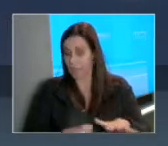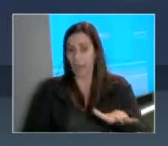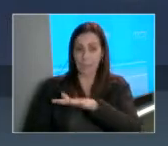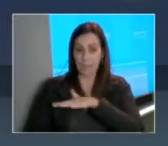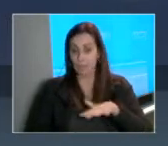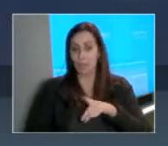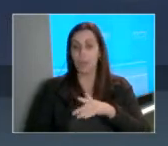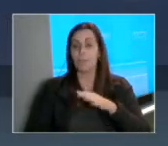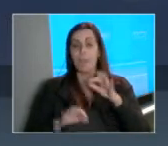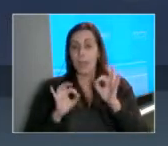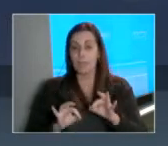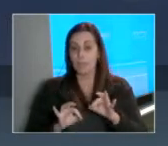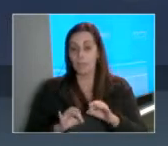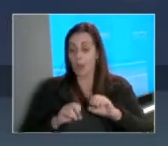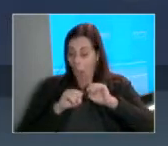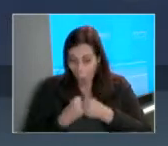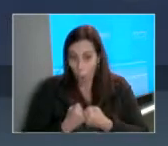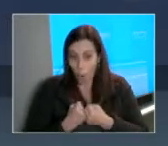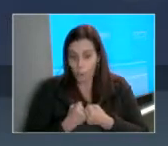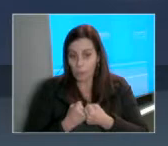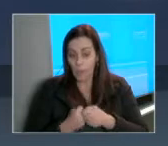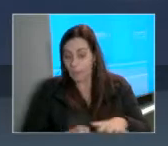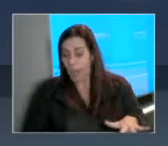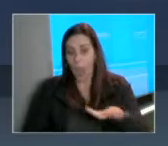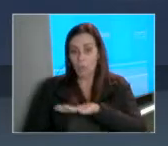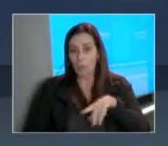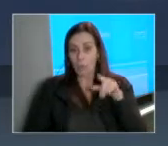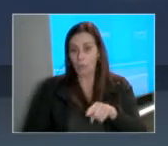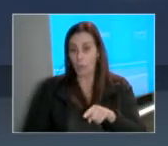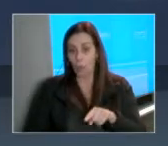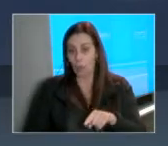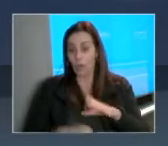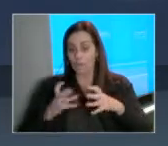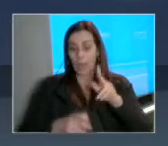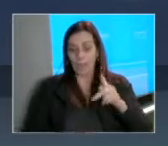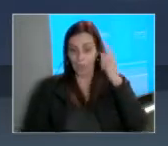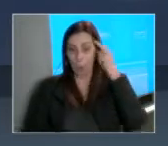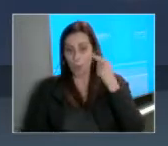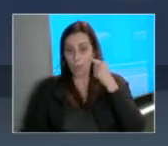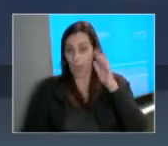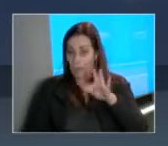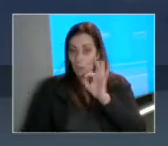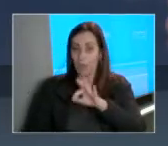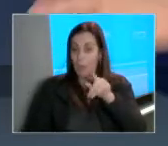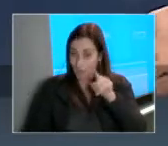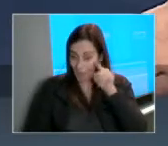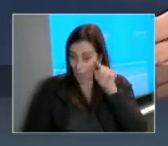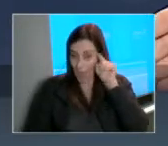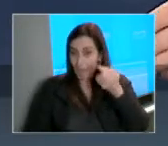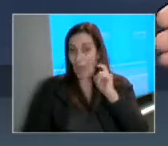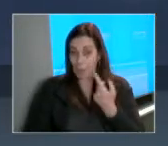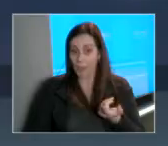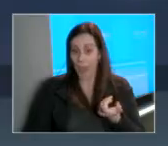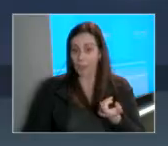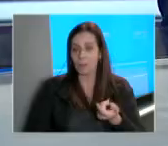הסביבתי, הם הולכים בעצם לחרב את האזור הזה המיידית, כפר קסם ראש העין, גם שלהם וגם להגיע לרמת גן.